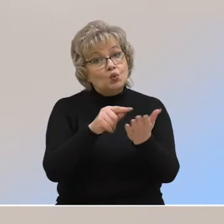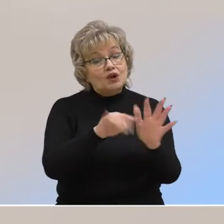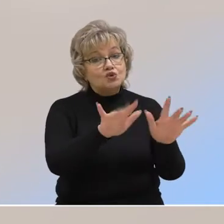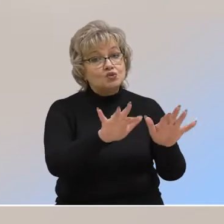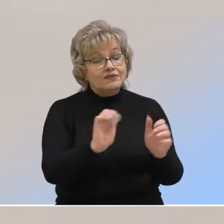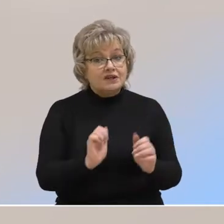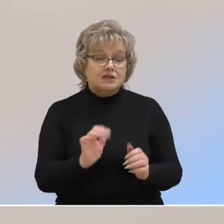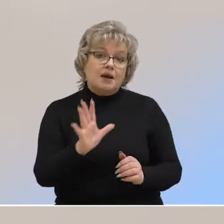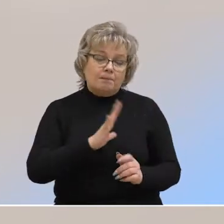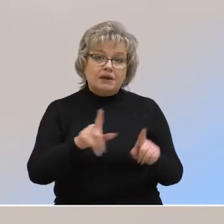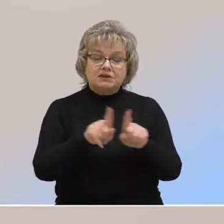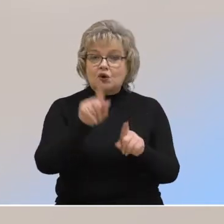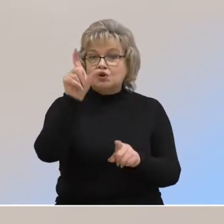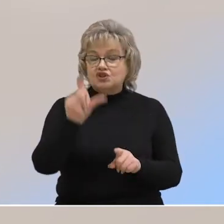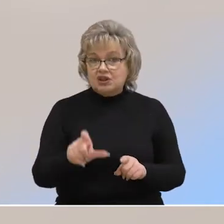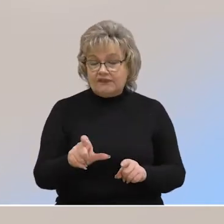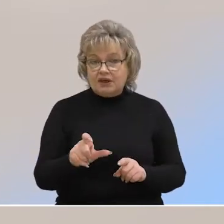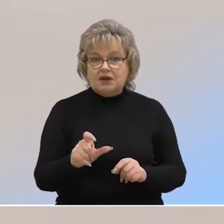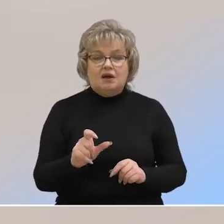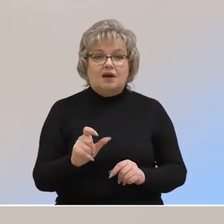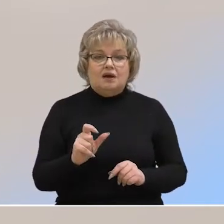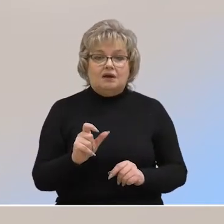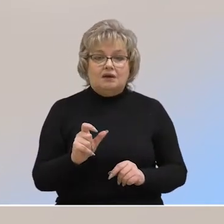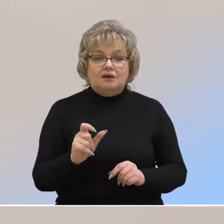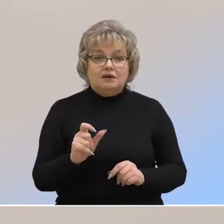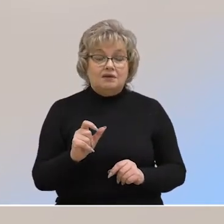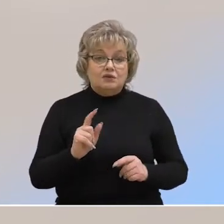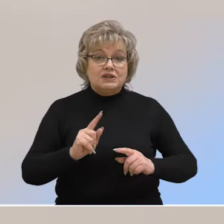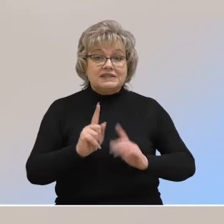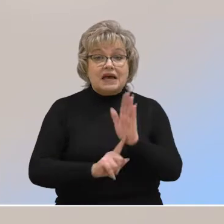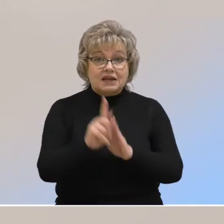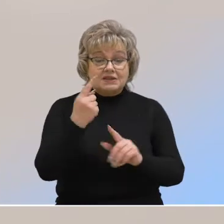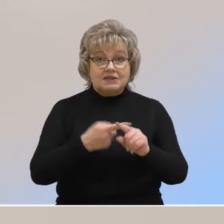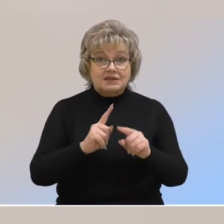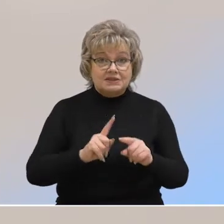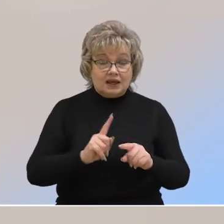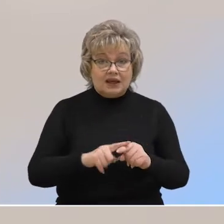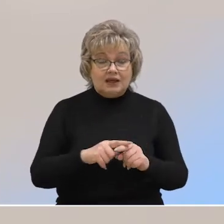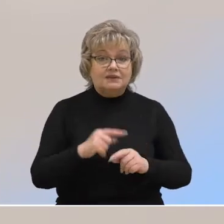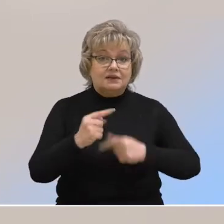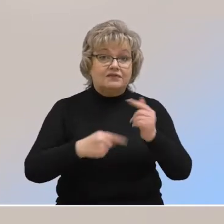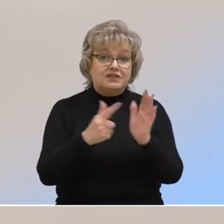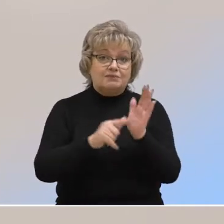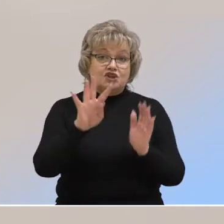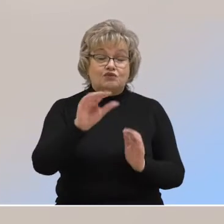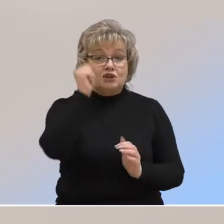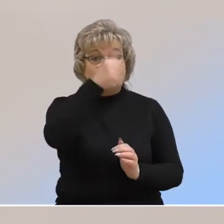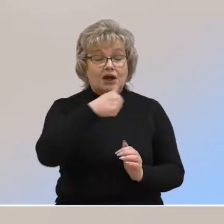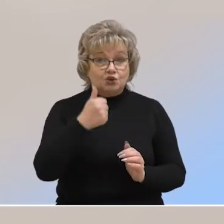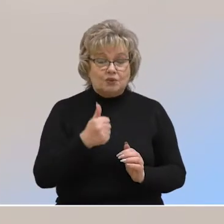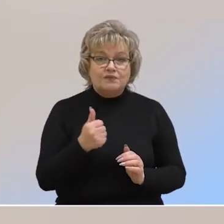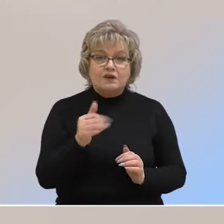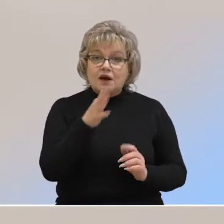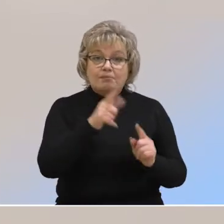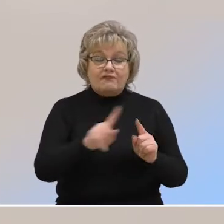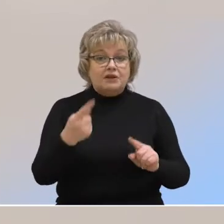сварить. Был такой человек, Шрила Прабхупада. Вот, зародилось это все в Западной Бенгалии в 1974 году. По времени